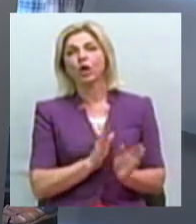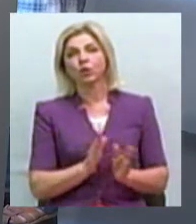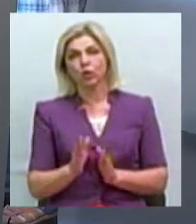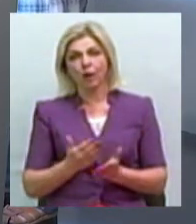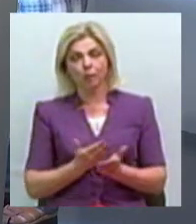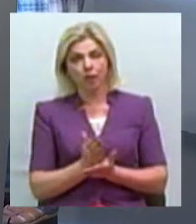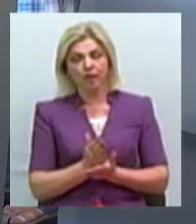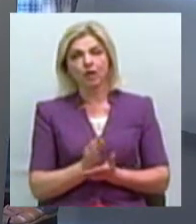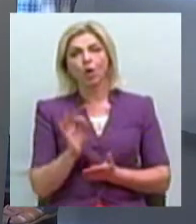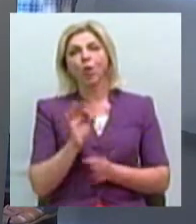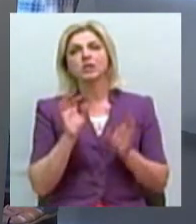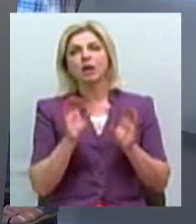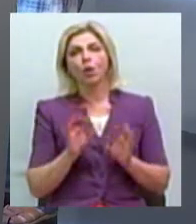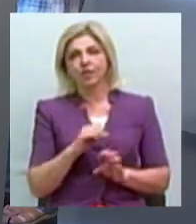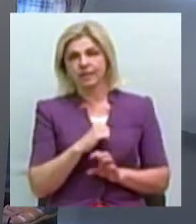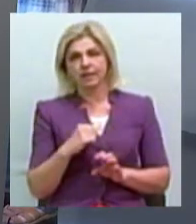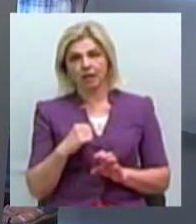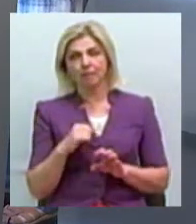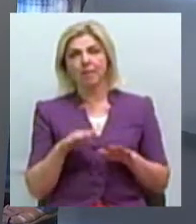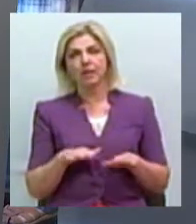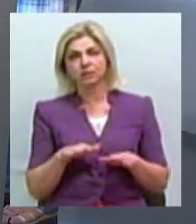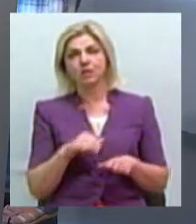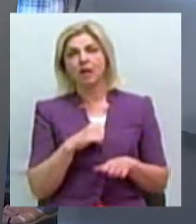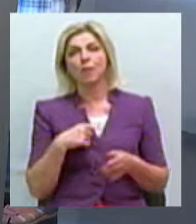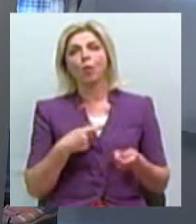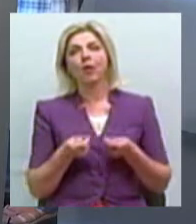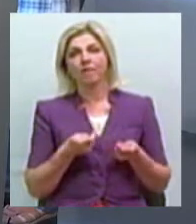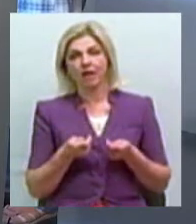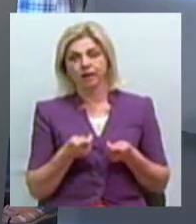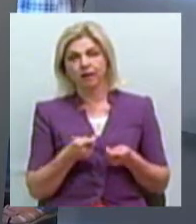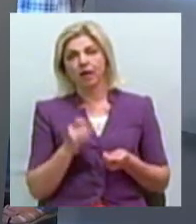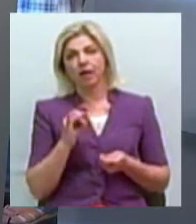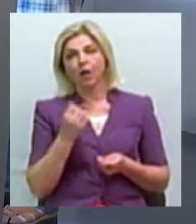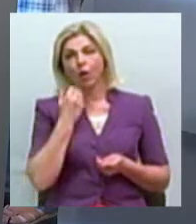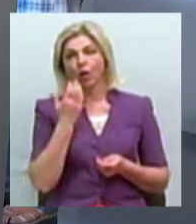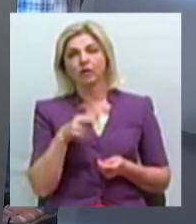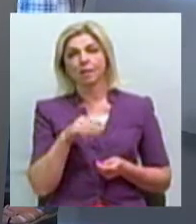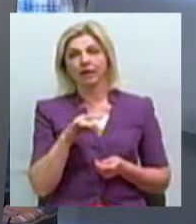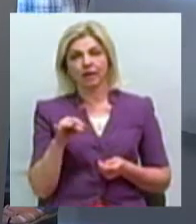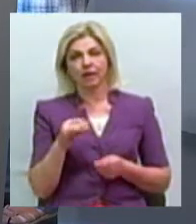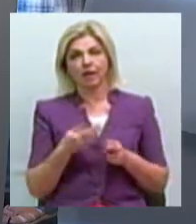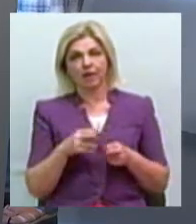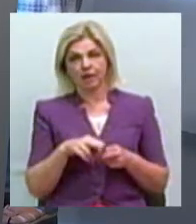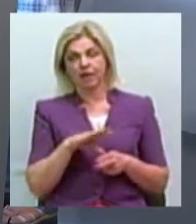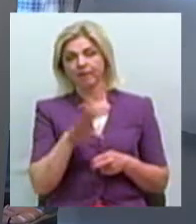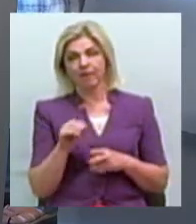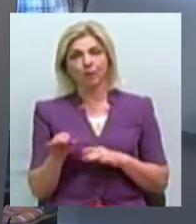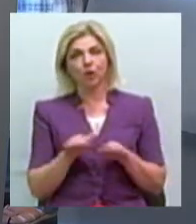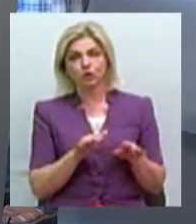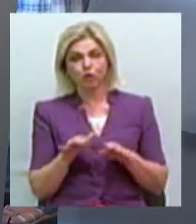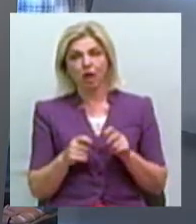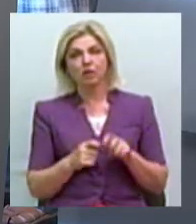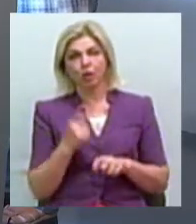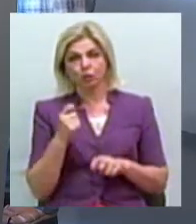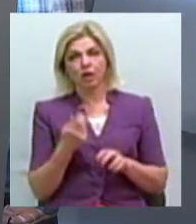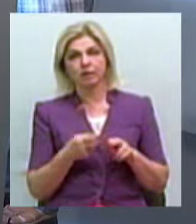в законе о местном самоуправлении. И вот когда, значит, ну, при, значит, вот этих процедурах